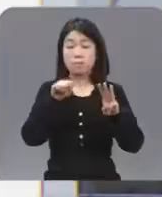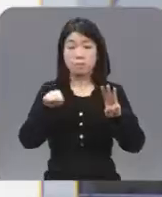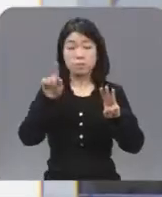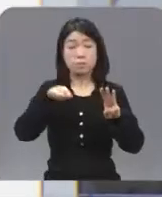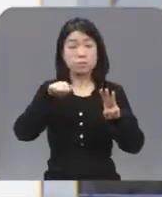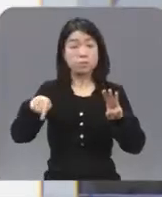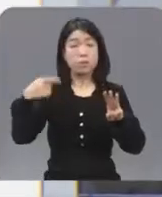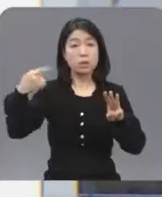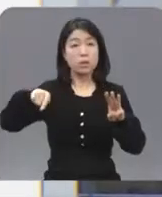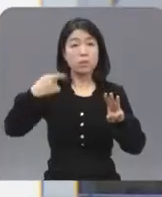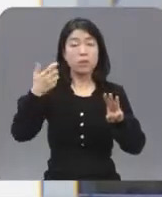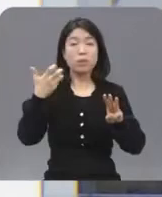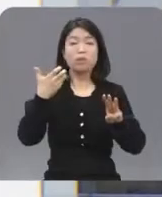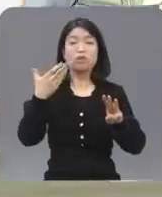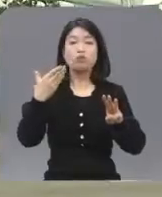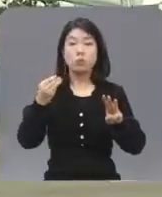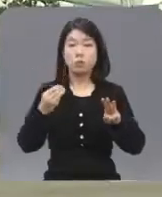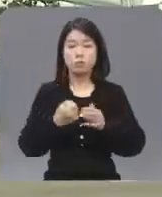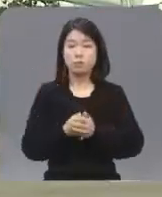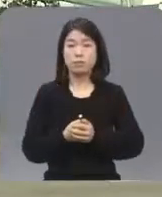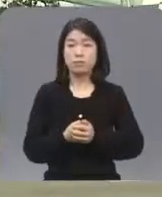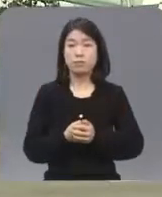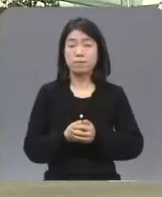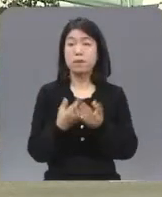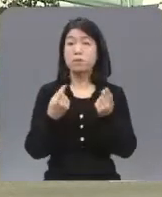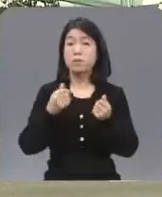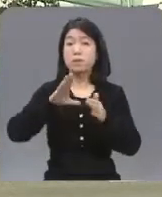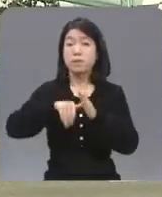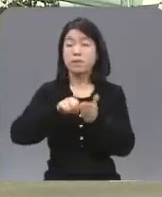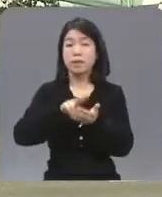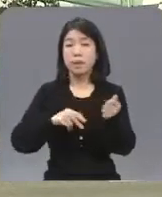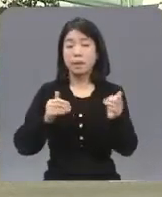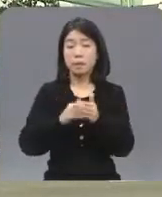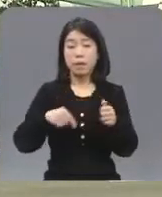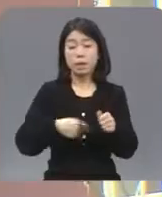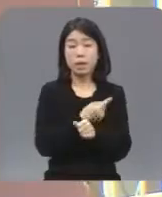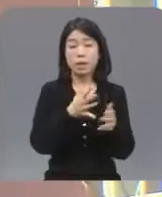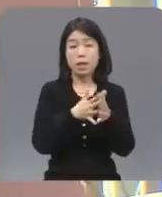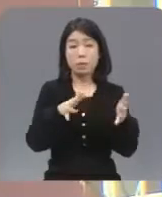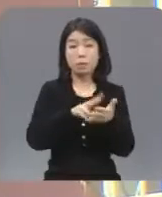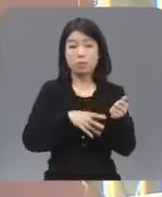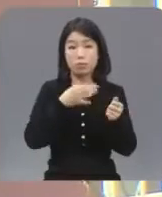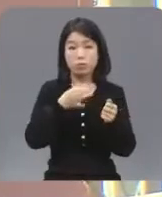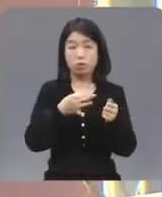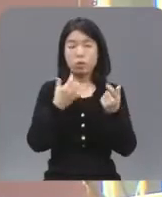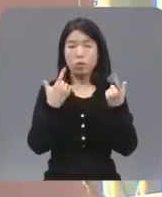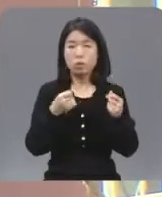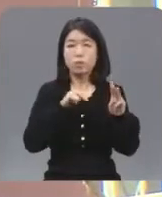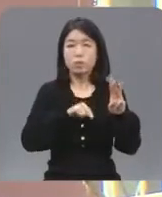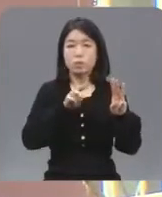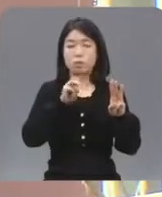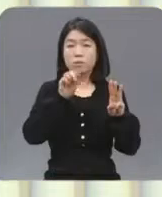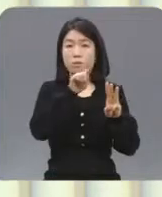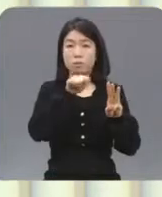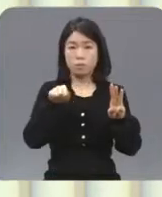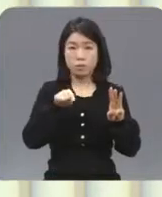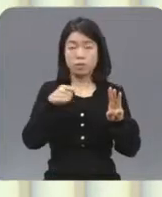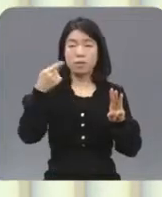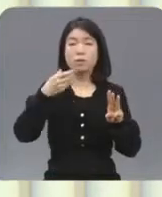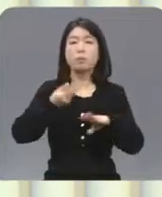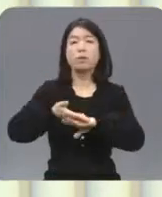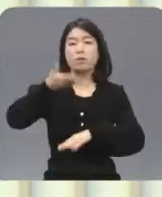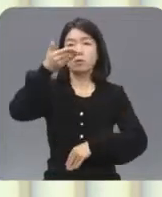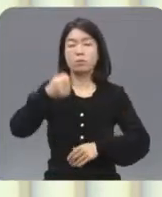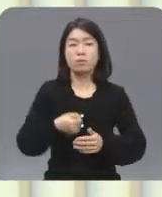3.3제곱미터에 1,189만 원. 비슷한 시기에 분양한 또 다른 아파트의 분양가도 3.3제곱미터에 1,000만